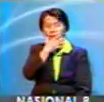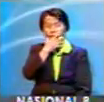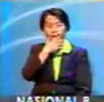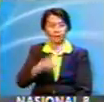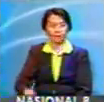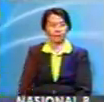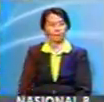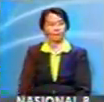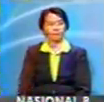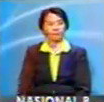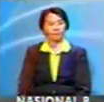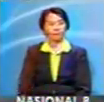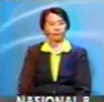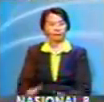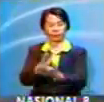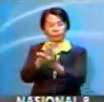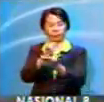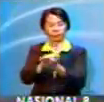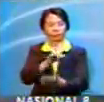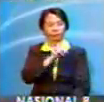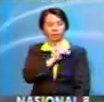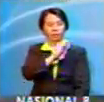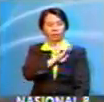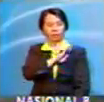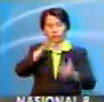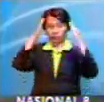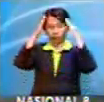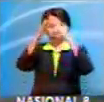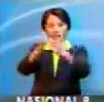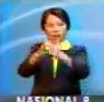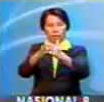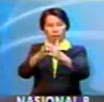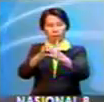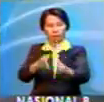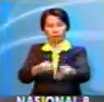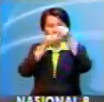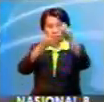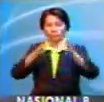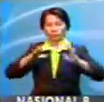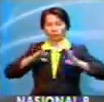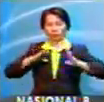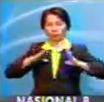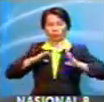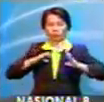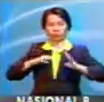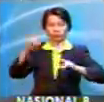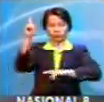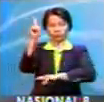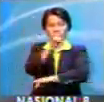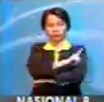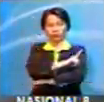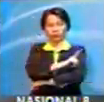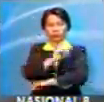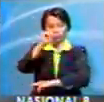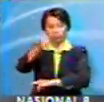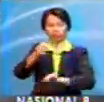buat. Sementara itu, Menteri Besar Pahang Datuk Seri Adnan mengumumkan cuti peristiwa sehari